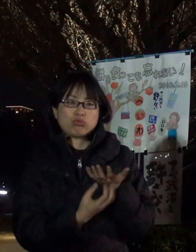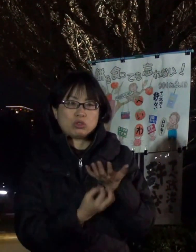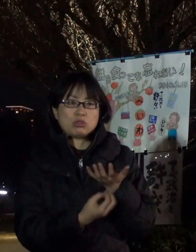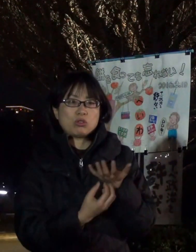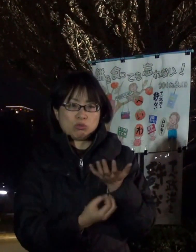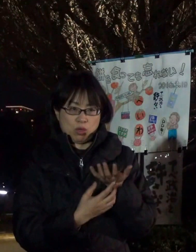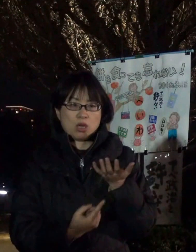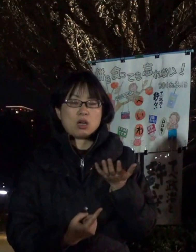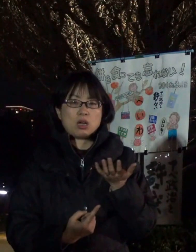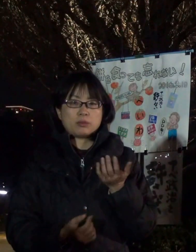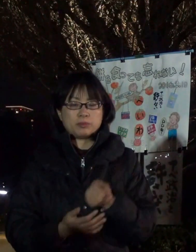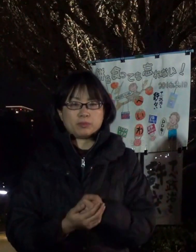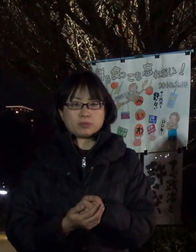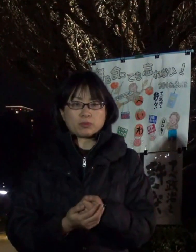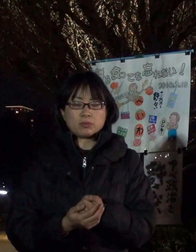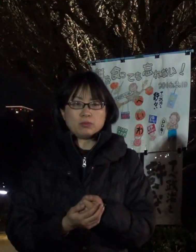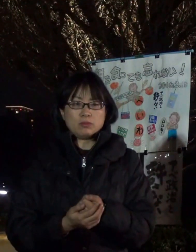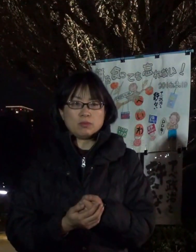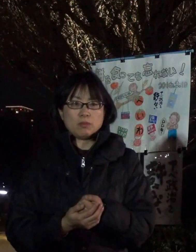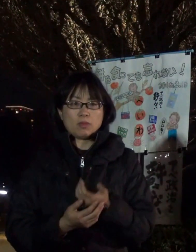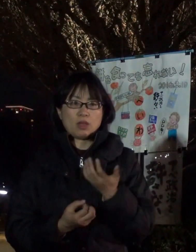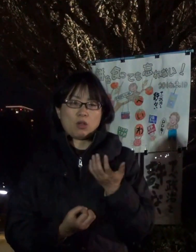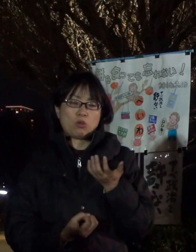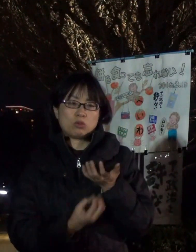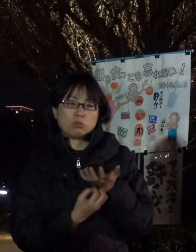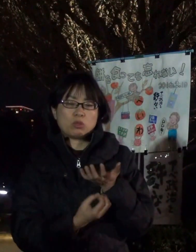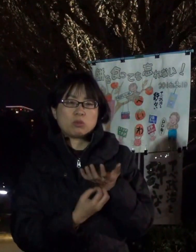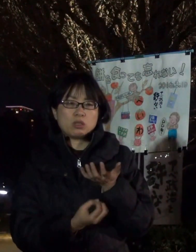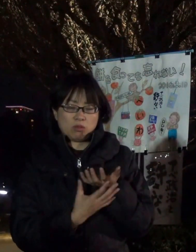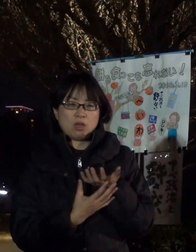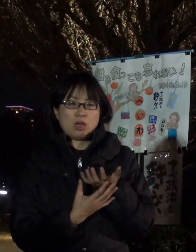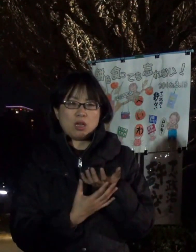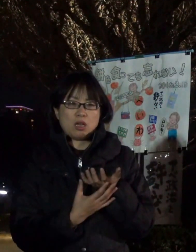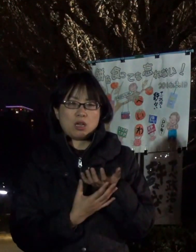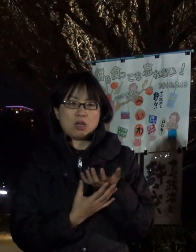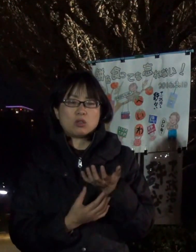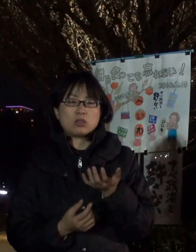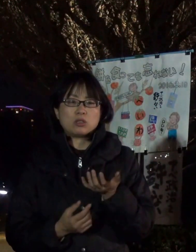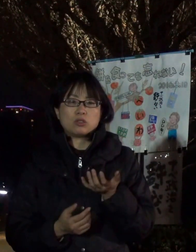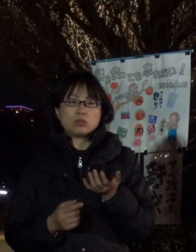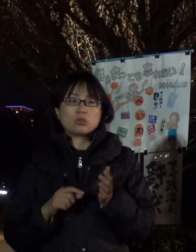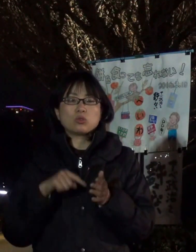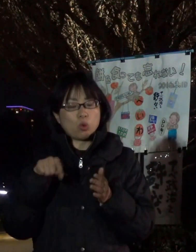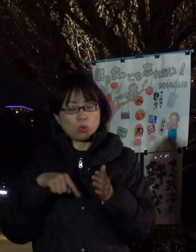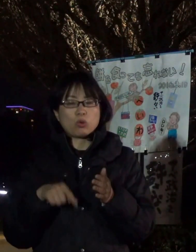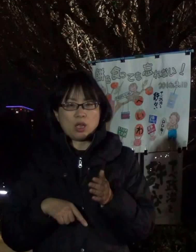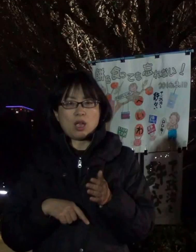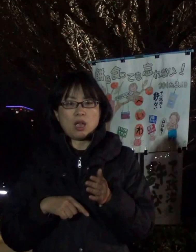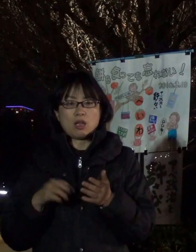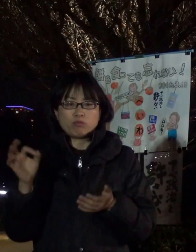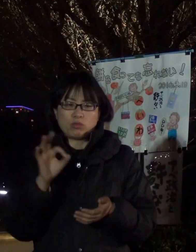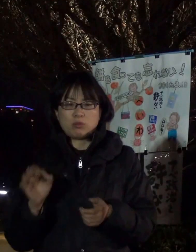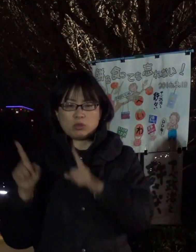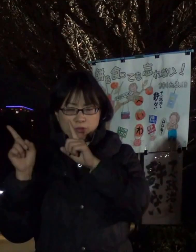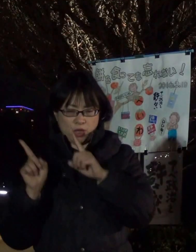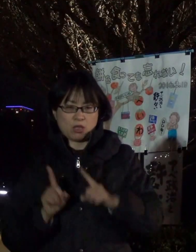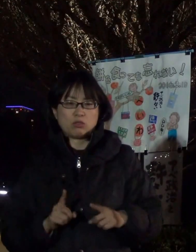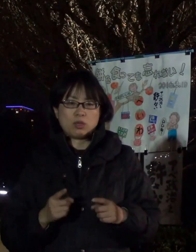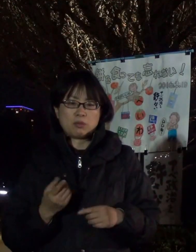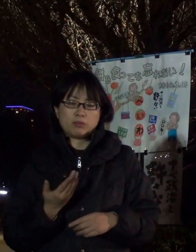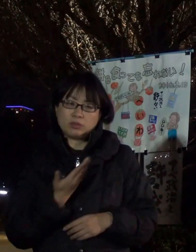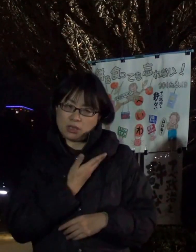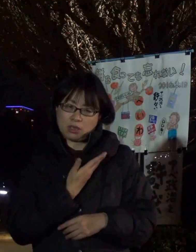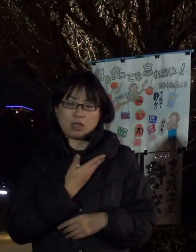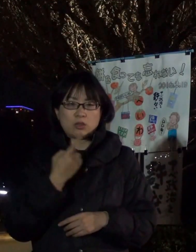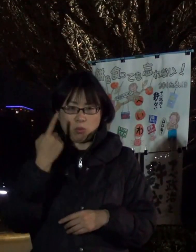による減用減量は好ましいことではないけどもやむを得ないという立場です。なぜか福島第一の敷地は